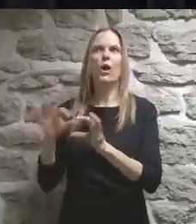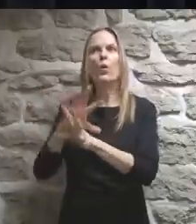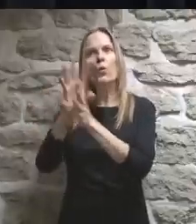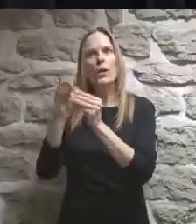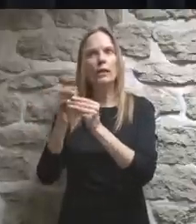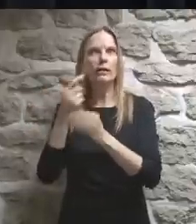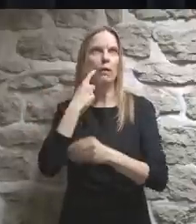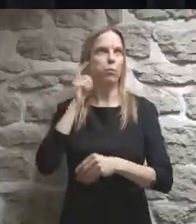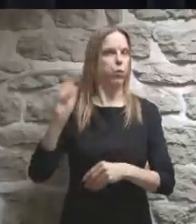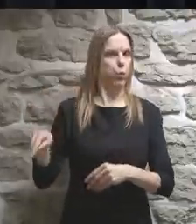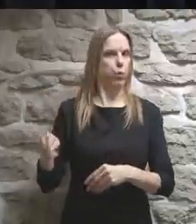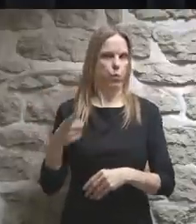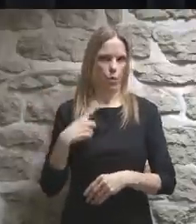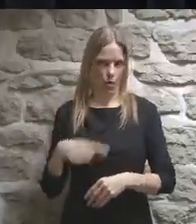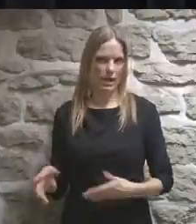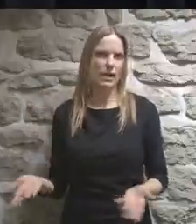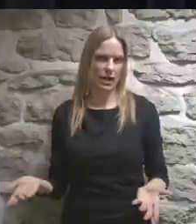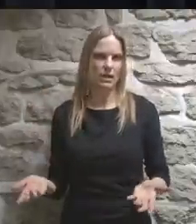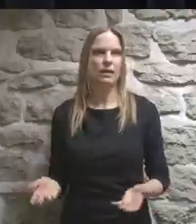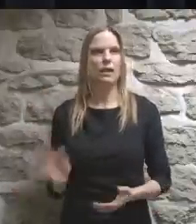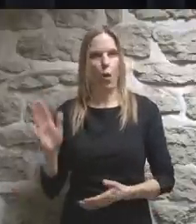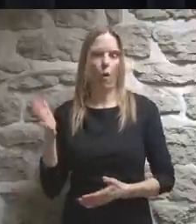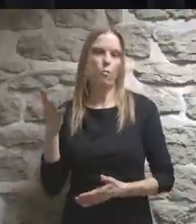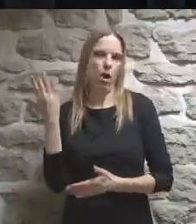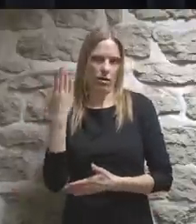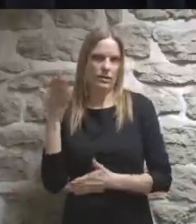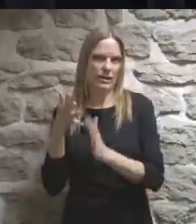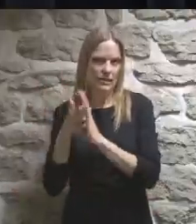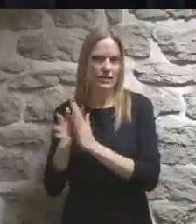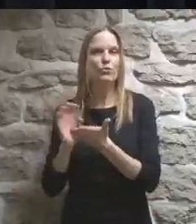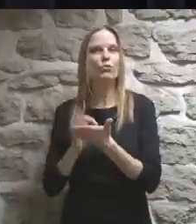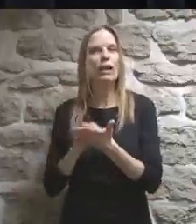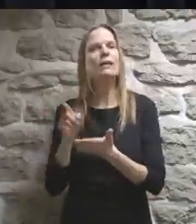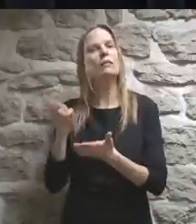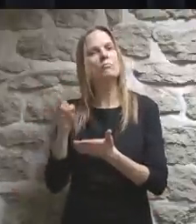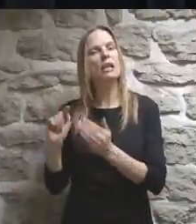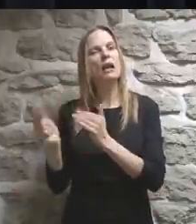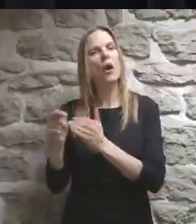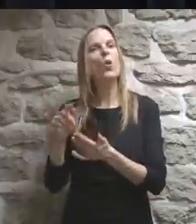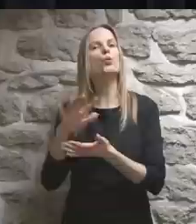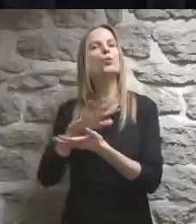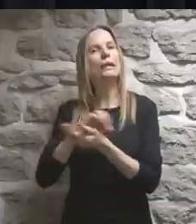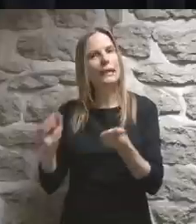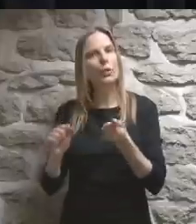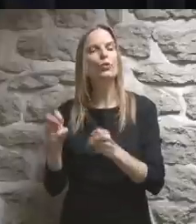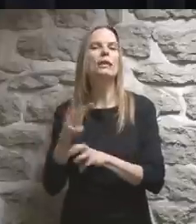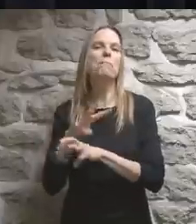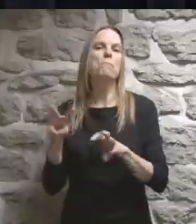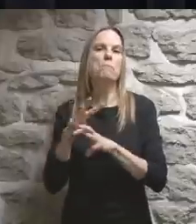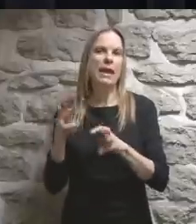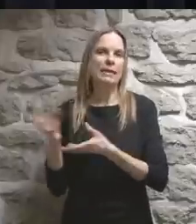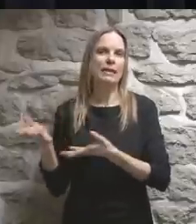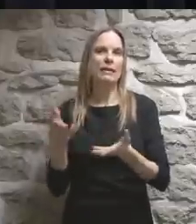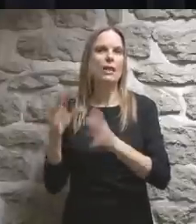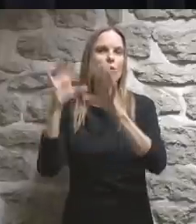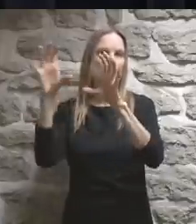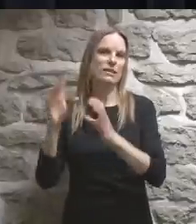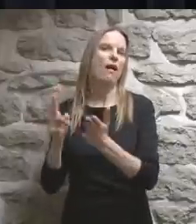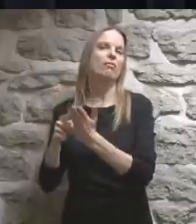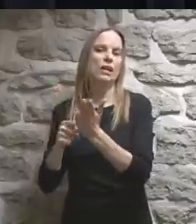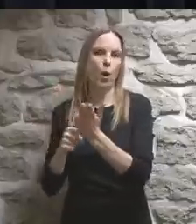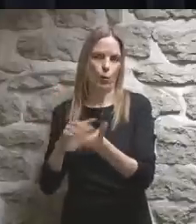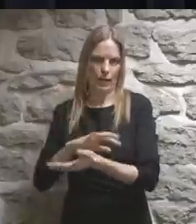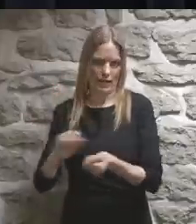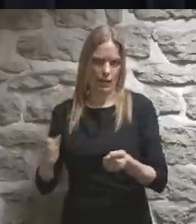ja selle õigustamiseks. Nii et sellega rikuti meediateenuse seaduse nõudeid, mis siis alles just